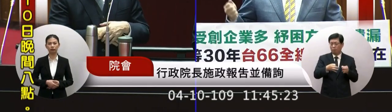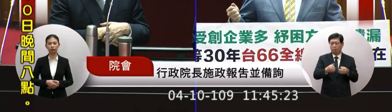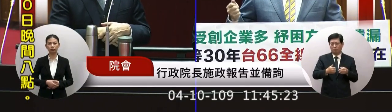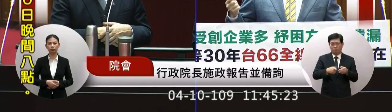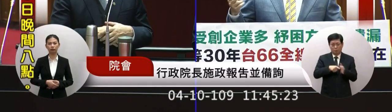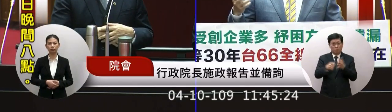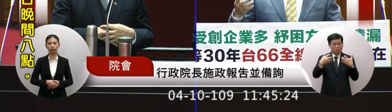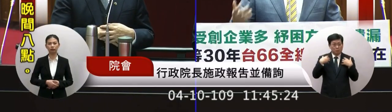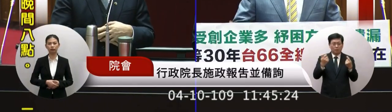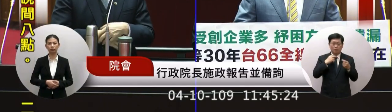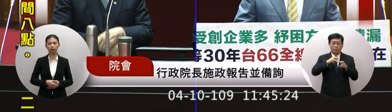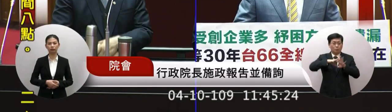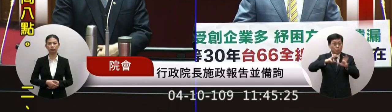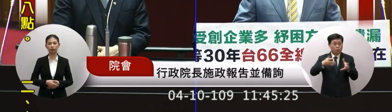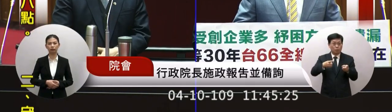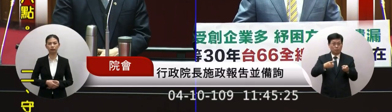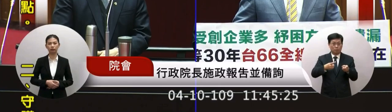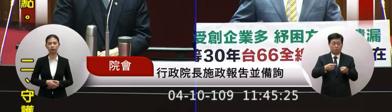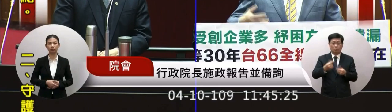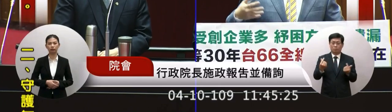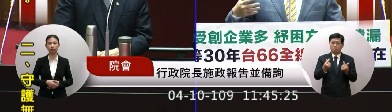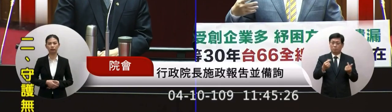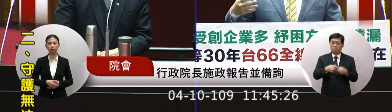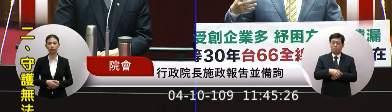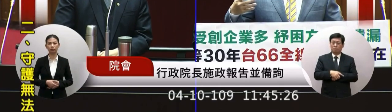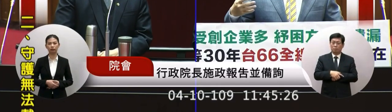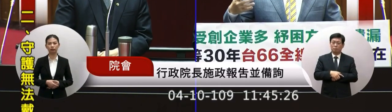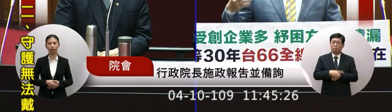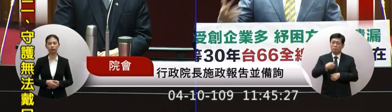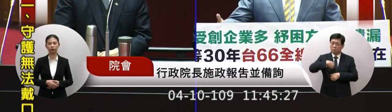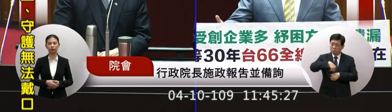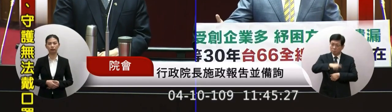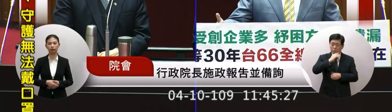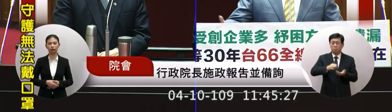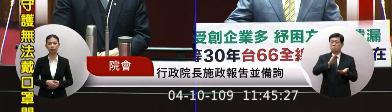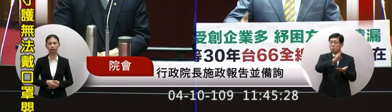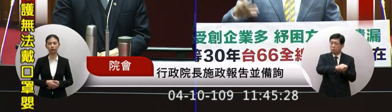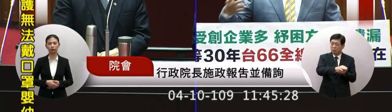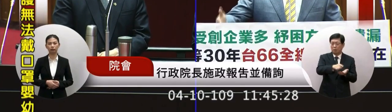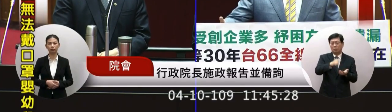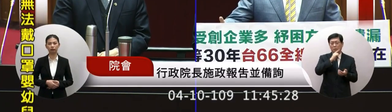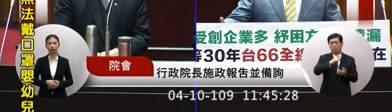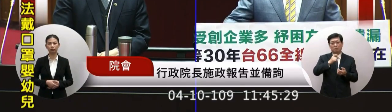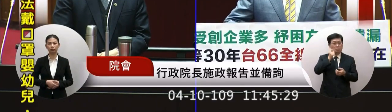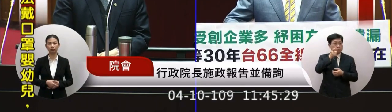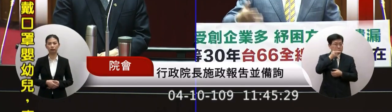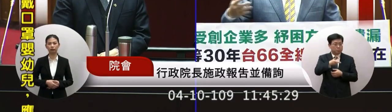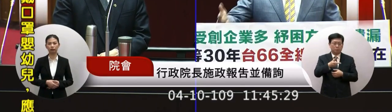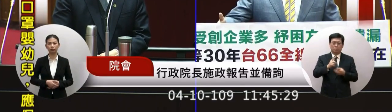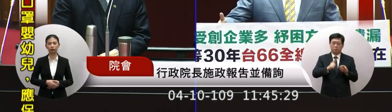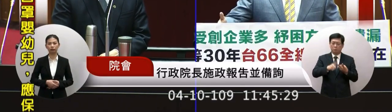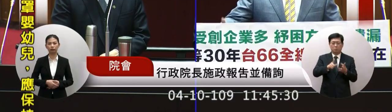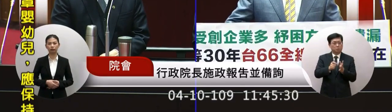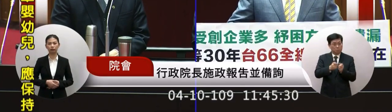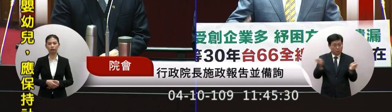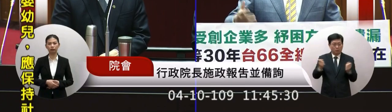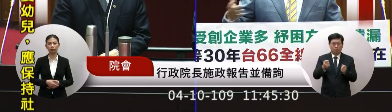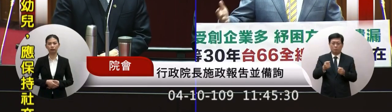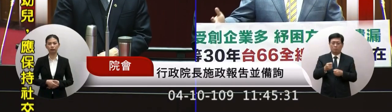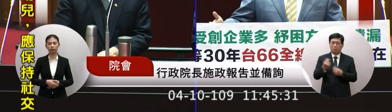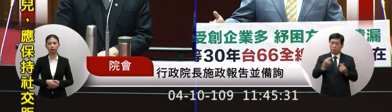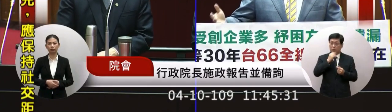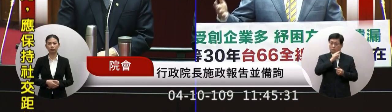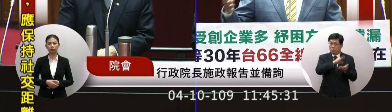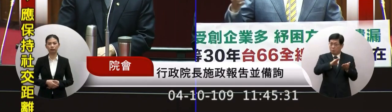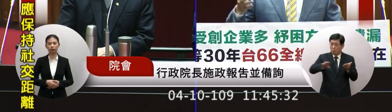专门提供要出国的旅客，好来这个进行这个停车哈，可能停一两个月哈，或是更长。那这些